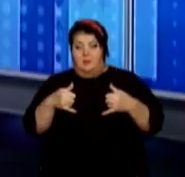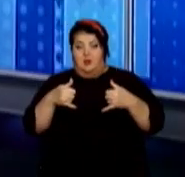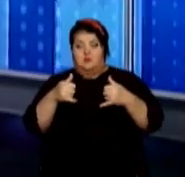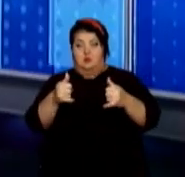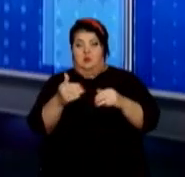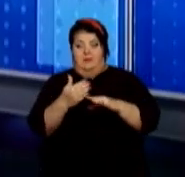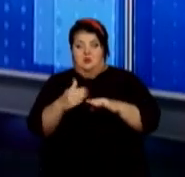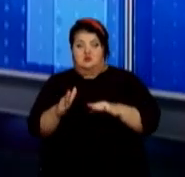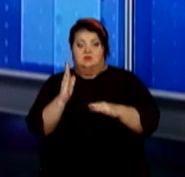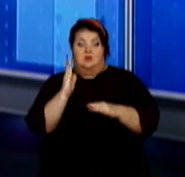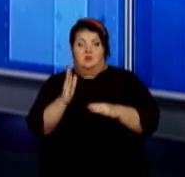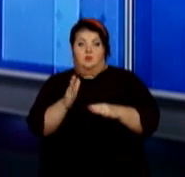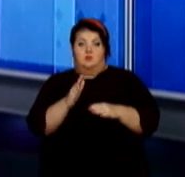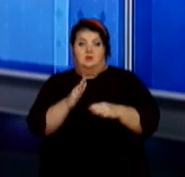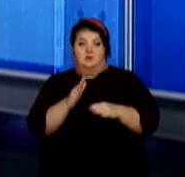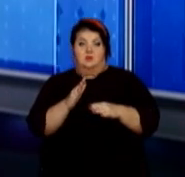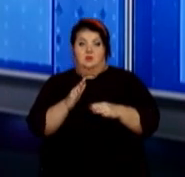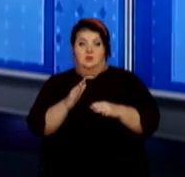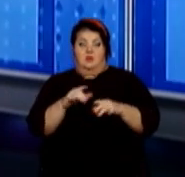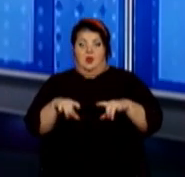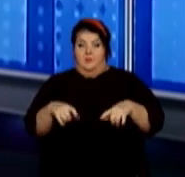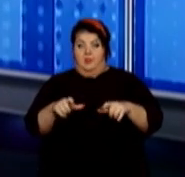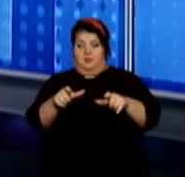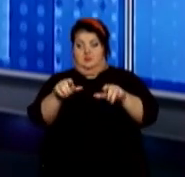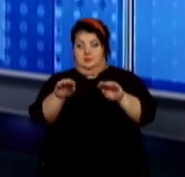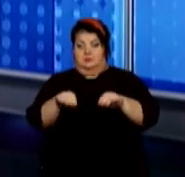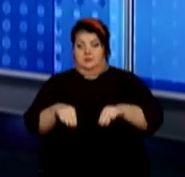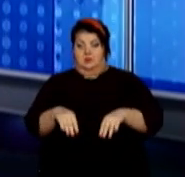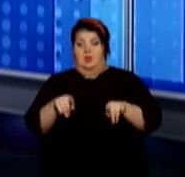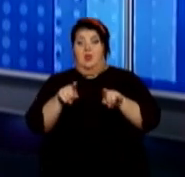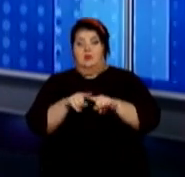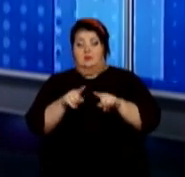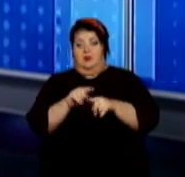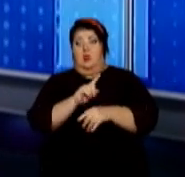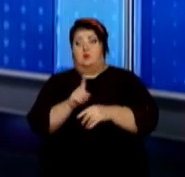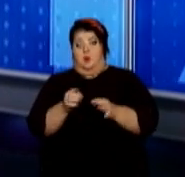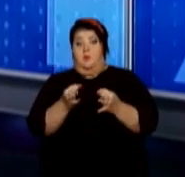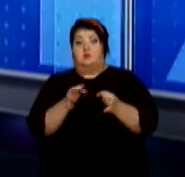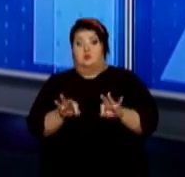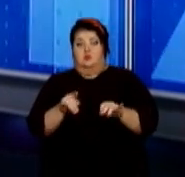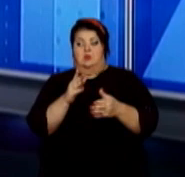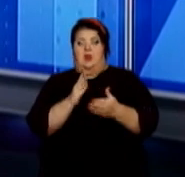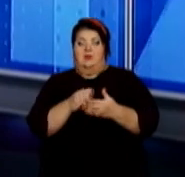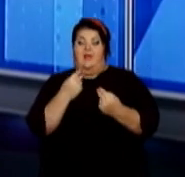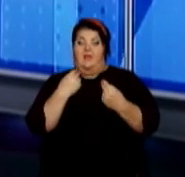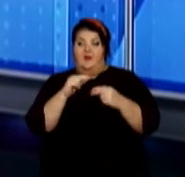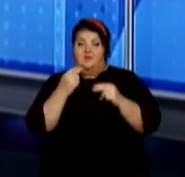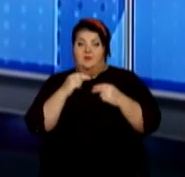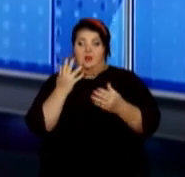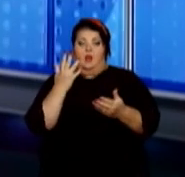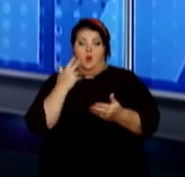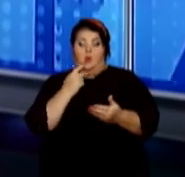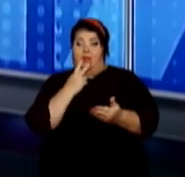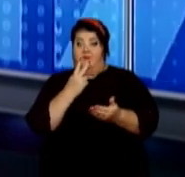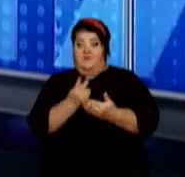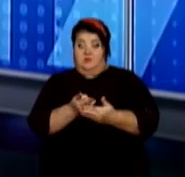буде виконана в перекладена плитка. От, тож будуть такі норми дозволяються, вони є досить ефективні, коли візуально є